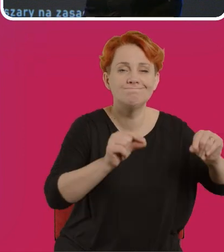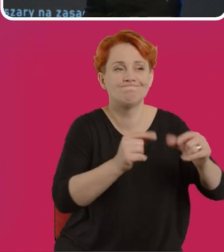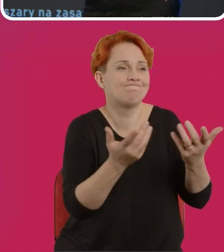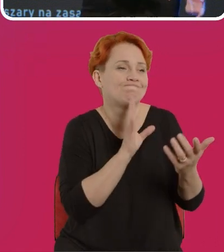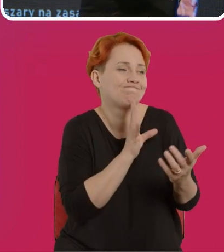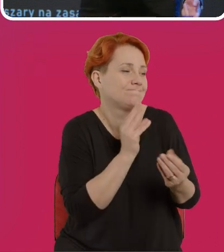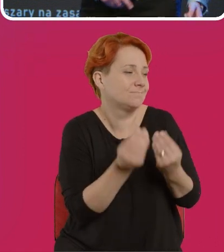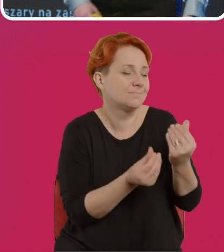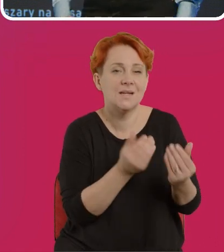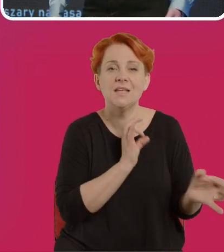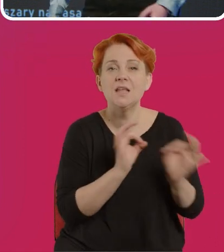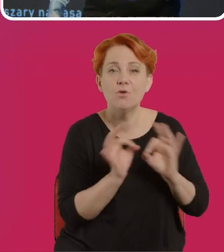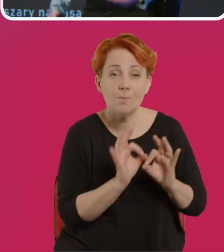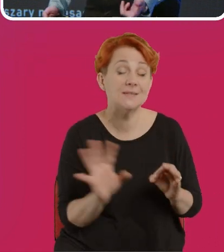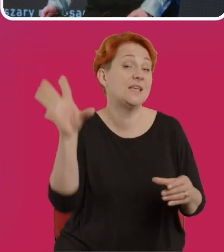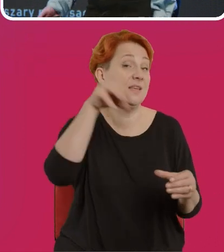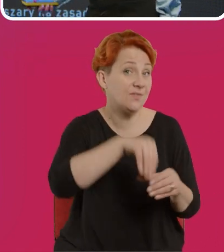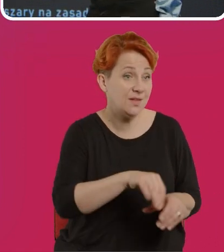jesteśmy pewni, że uwzględni wszystkie rzeczy,